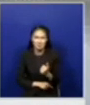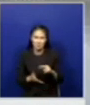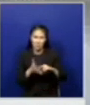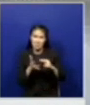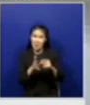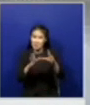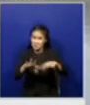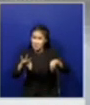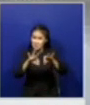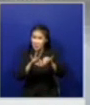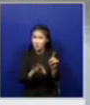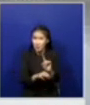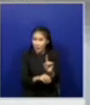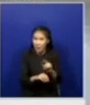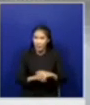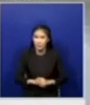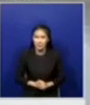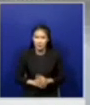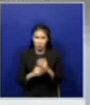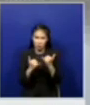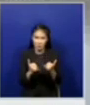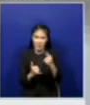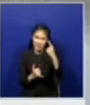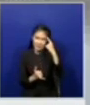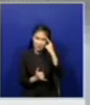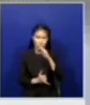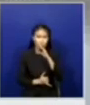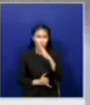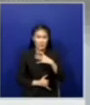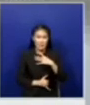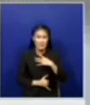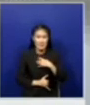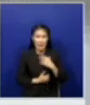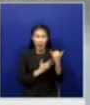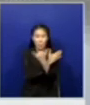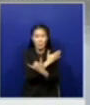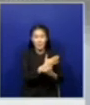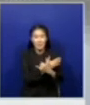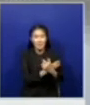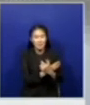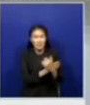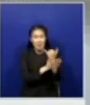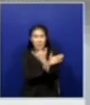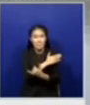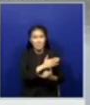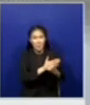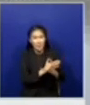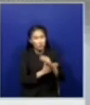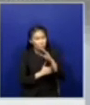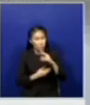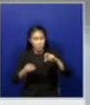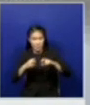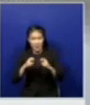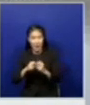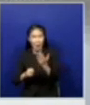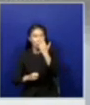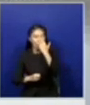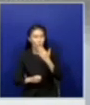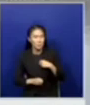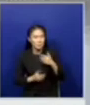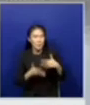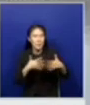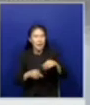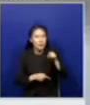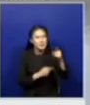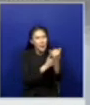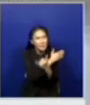คัญก็คือเราจะยืมจมูกคนอื่นประเทศอื่นหายใจต่อไปคงไม่ได้ถ้า